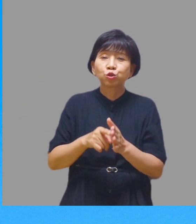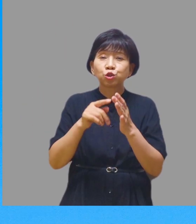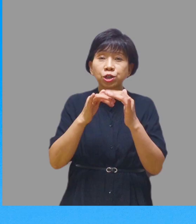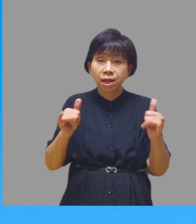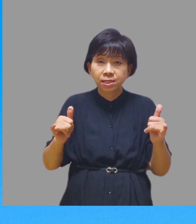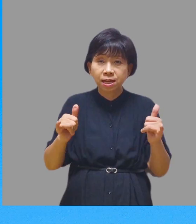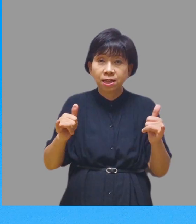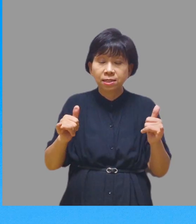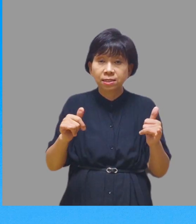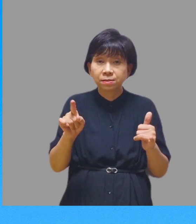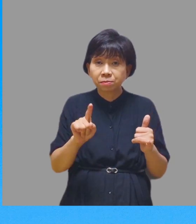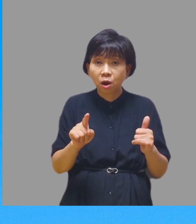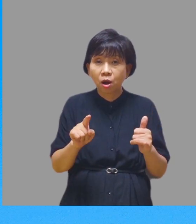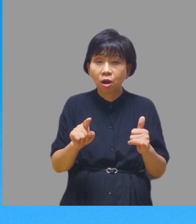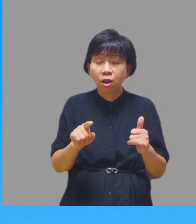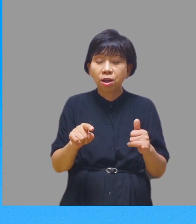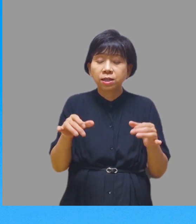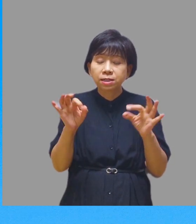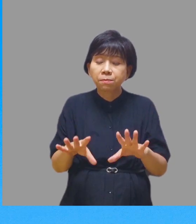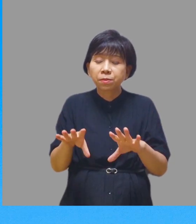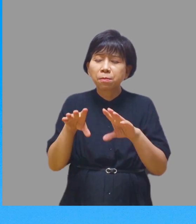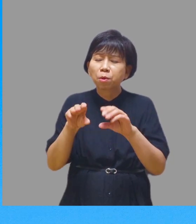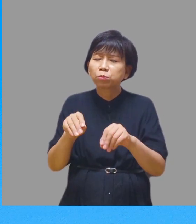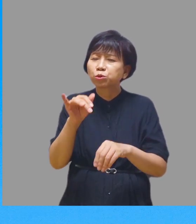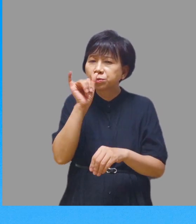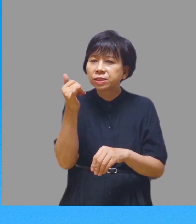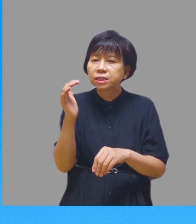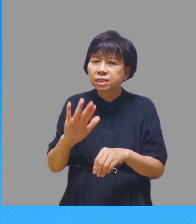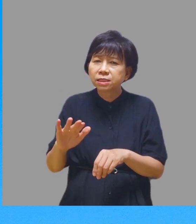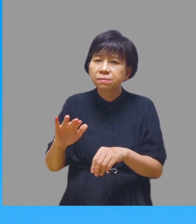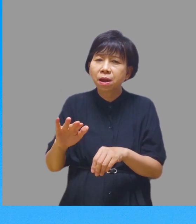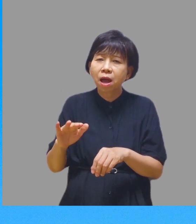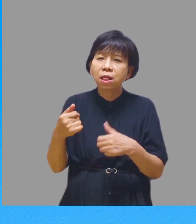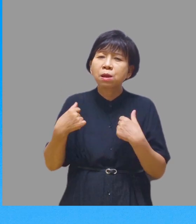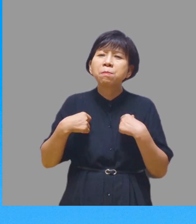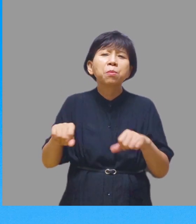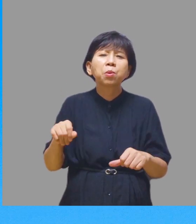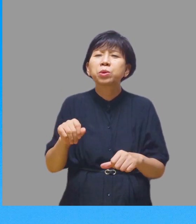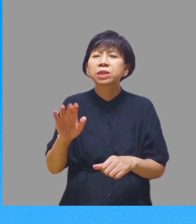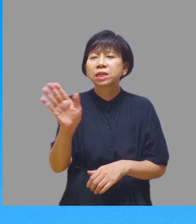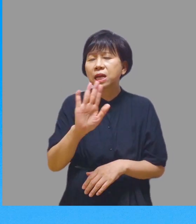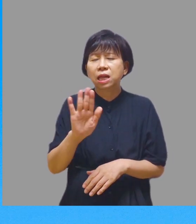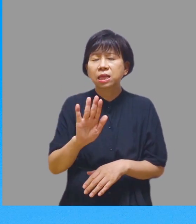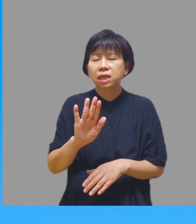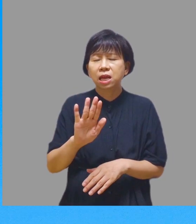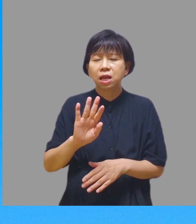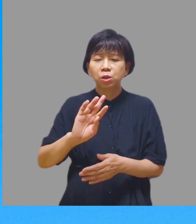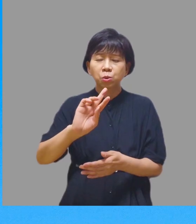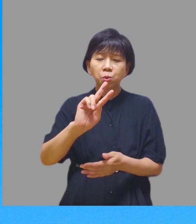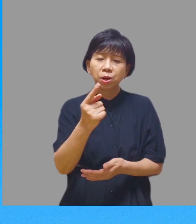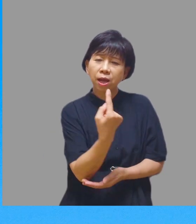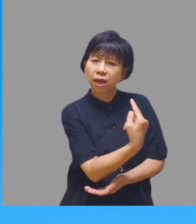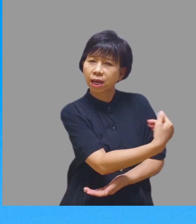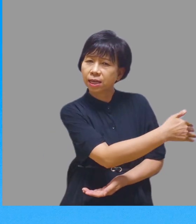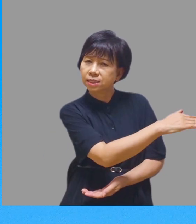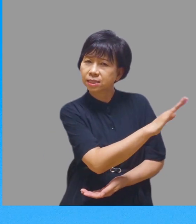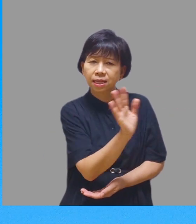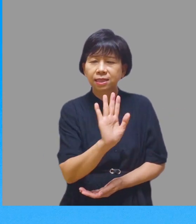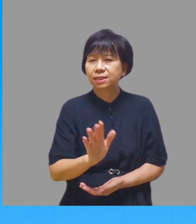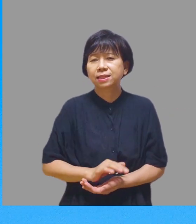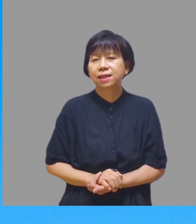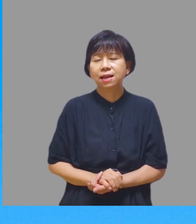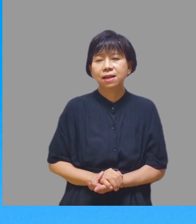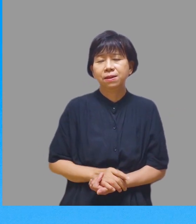결코 돌아서서는 안 된다. 신앙의 길은 앞으로 가는 길이지 뒤로 돌아서는 길이